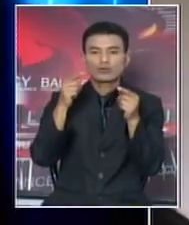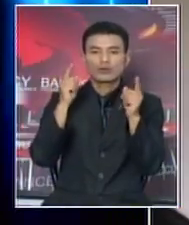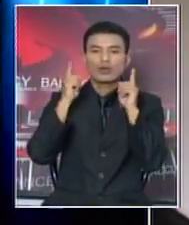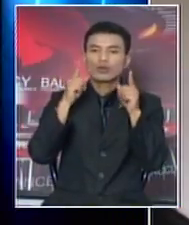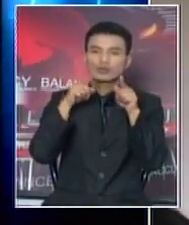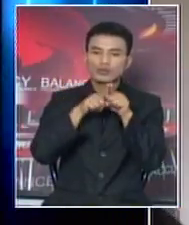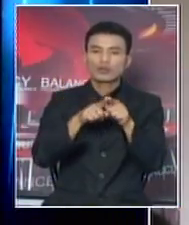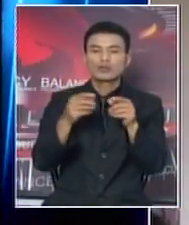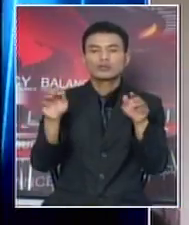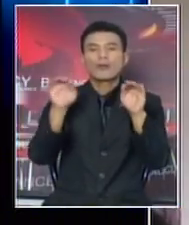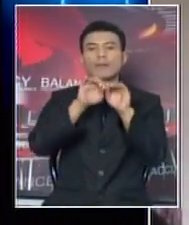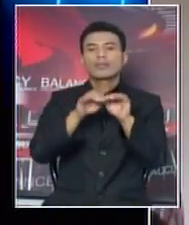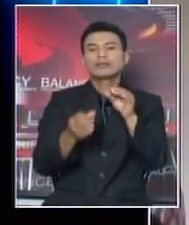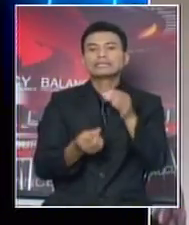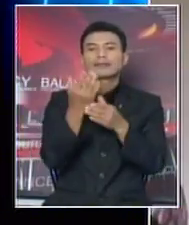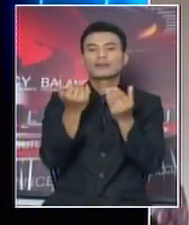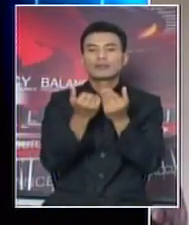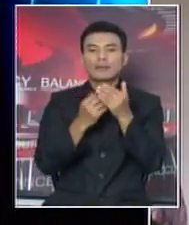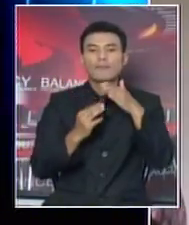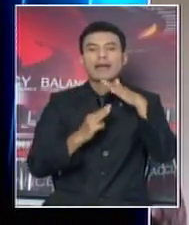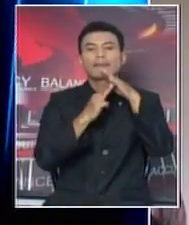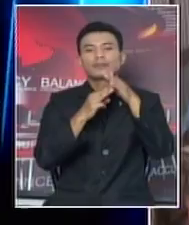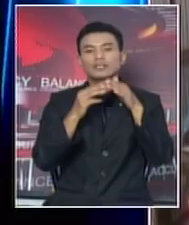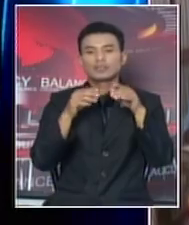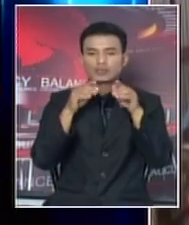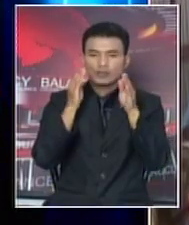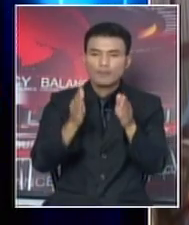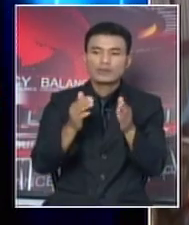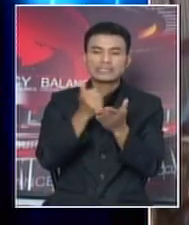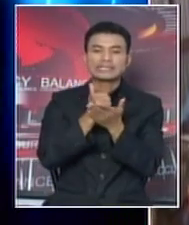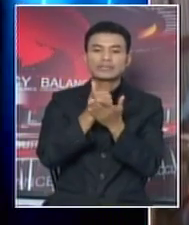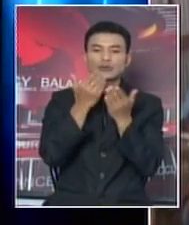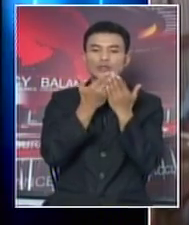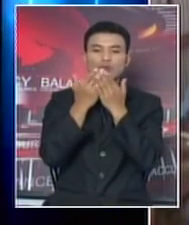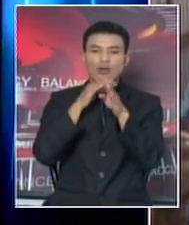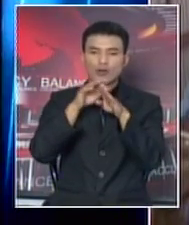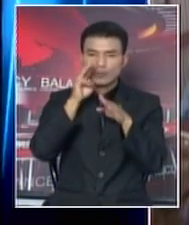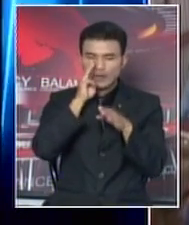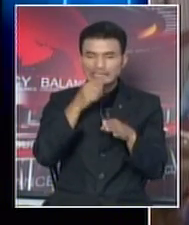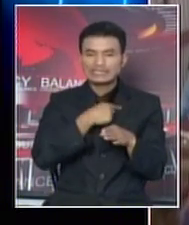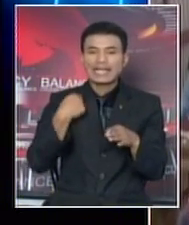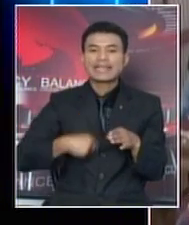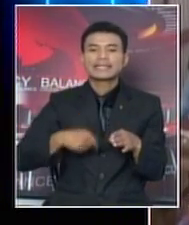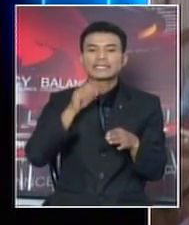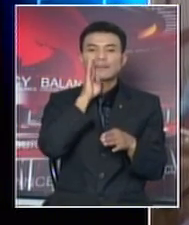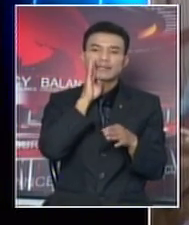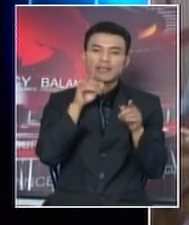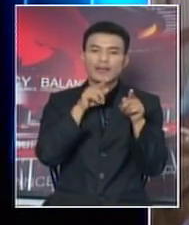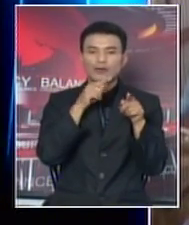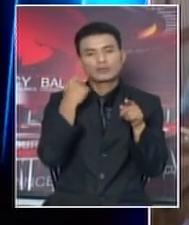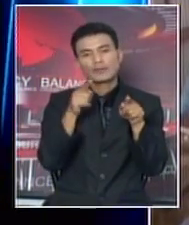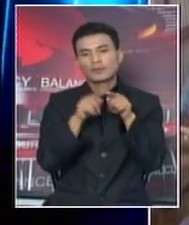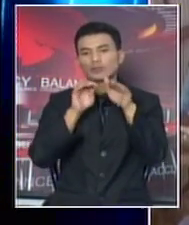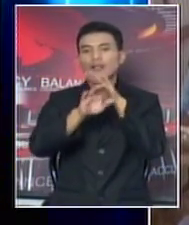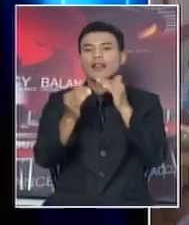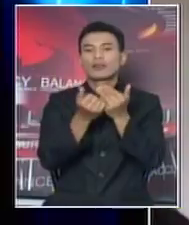भागिनी सम्बन्ध स्थापना गरी मावि तहसम्म जिरी नगरपालिकाभित्र रहेका विद्यालयहरूमा चाइनिज भाषाको कक्षा सञ्चालन गर्ने प्रस्ताव समेत